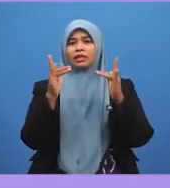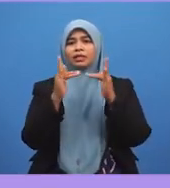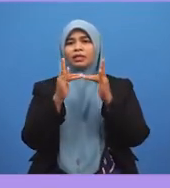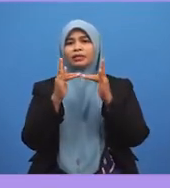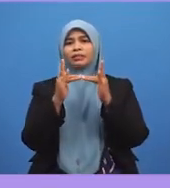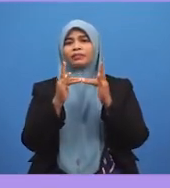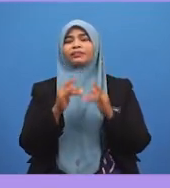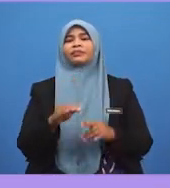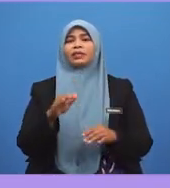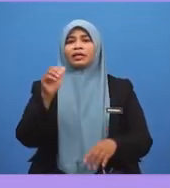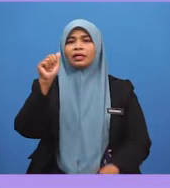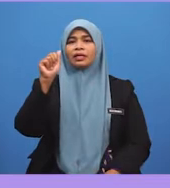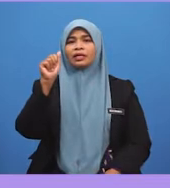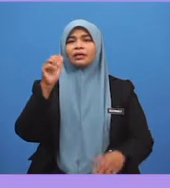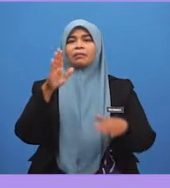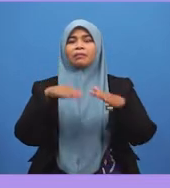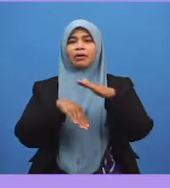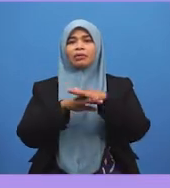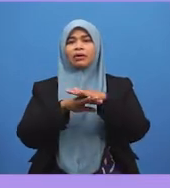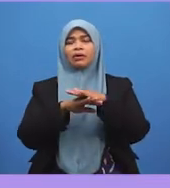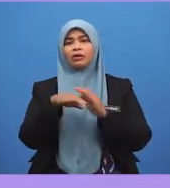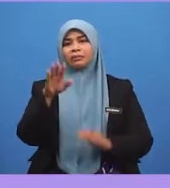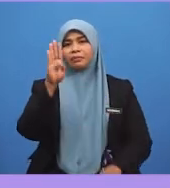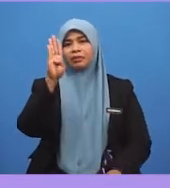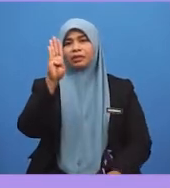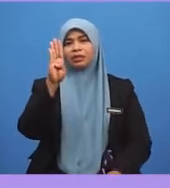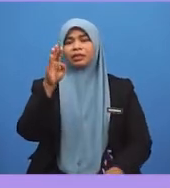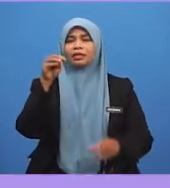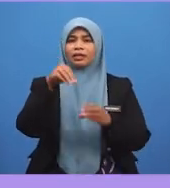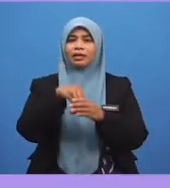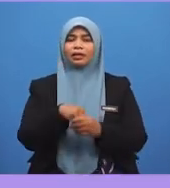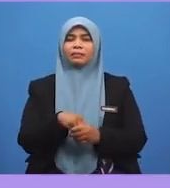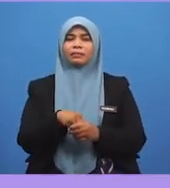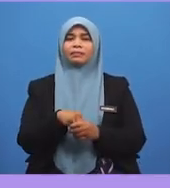A, bawah. B, dalam.